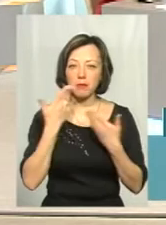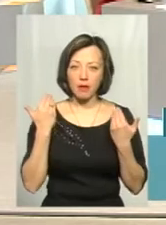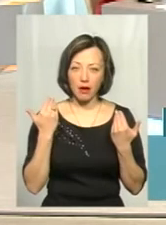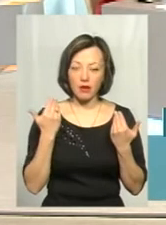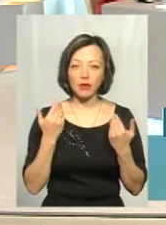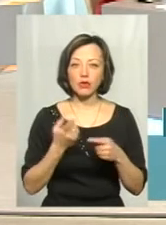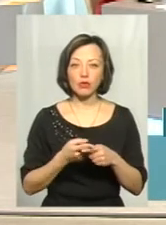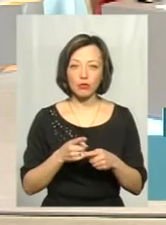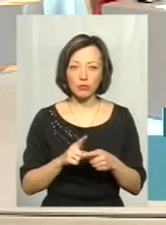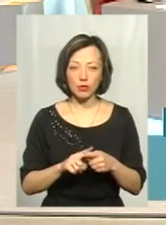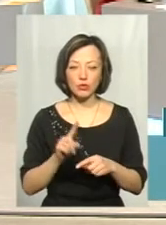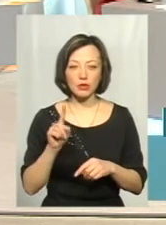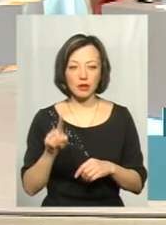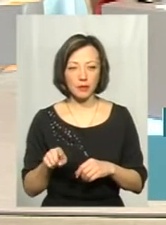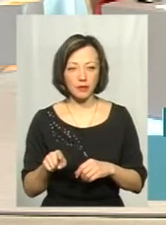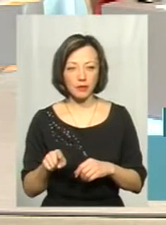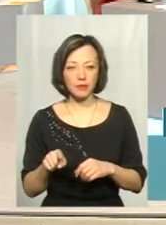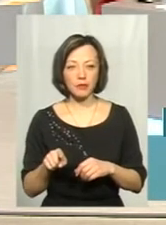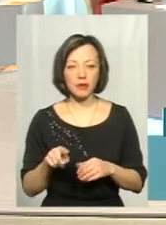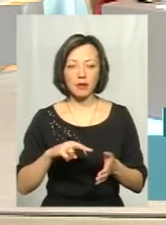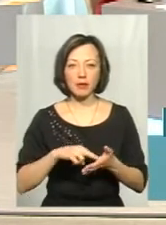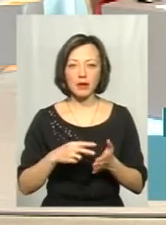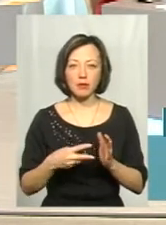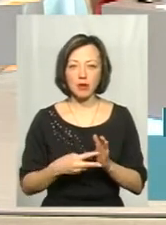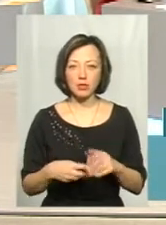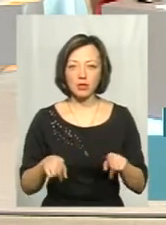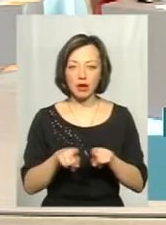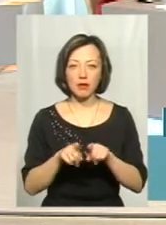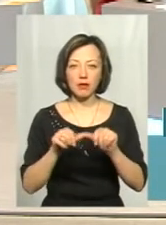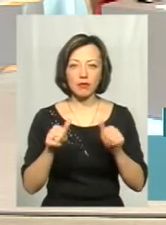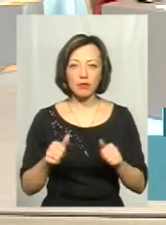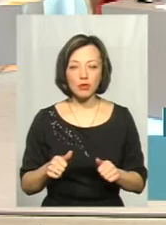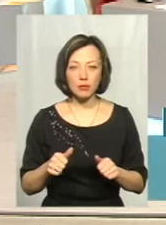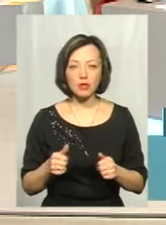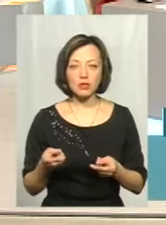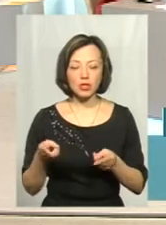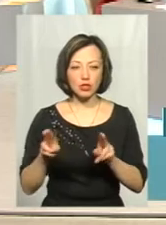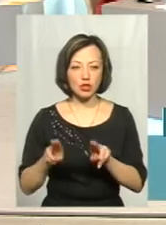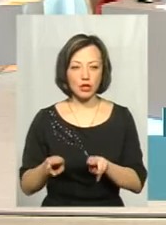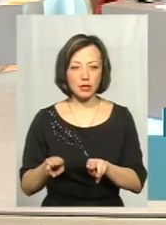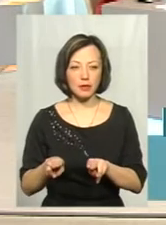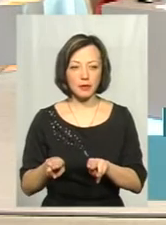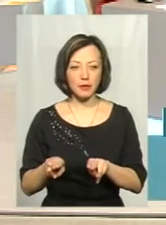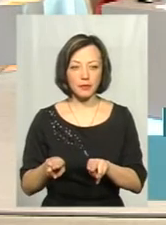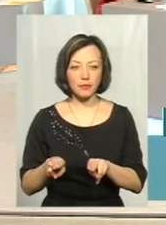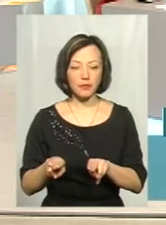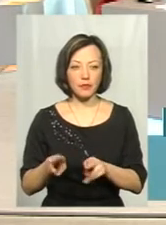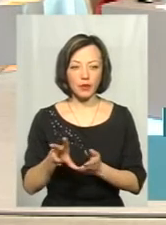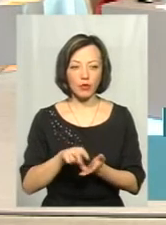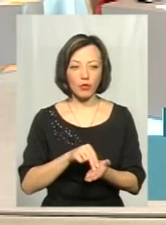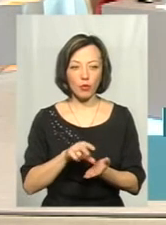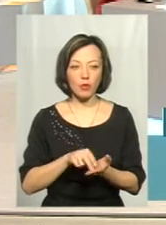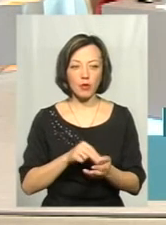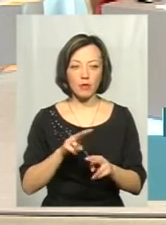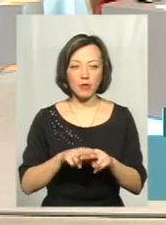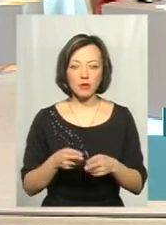Тому там передбачено такий варіант, як залишати копію